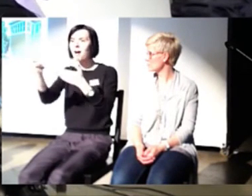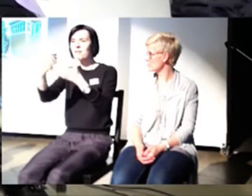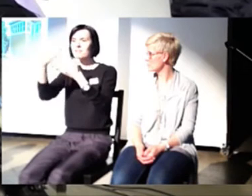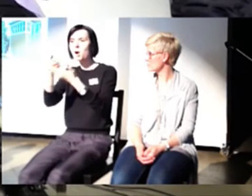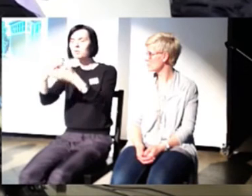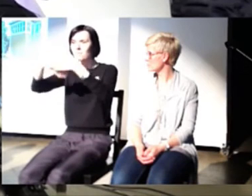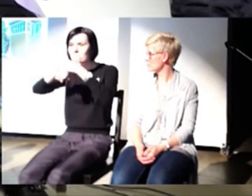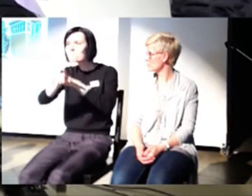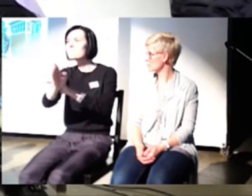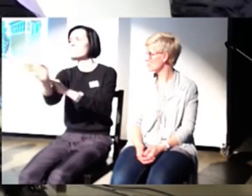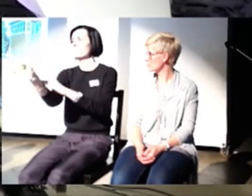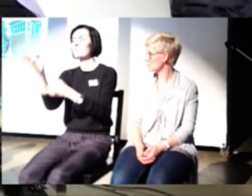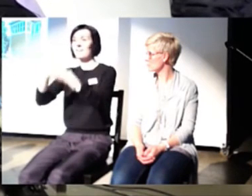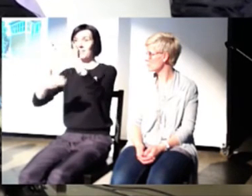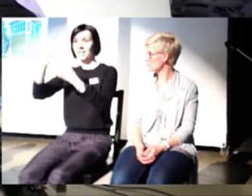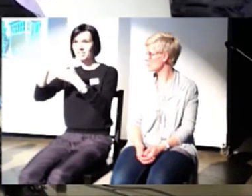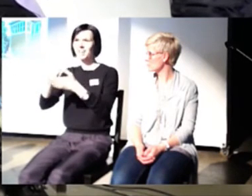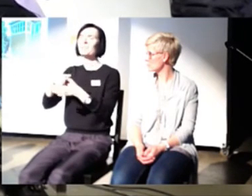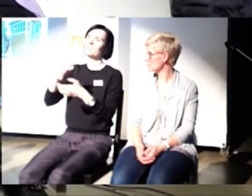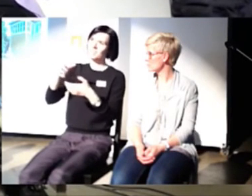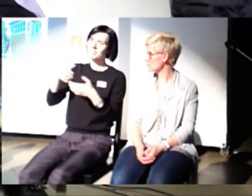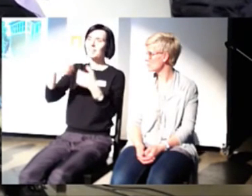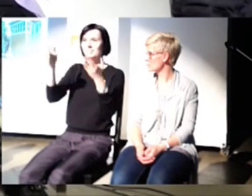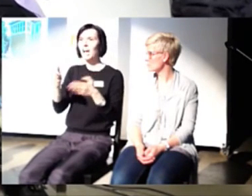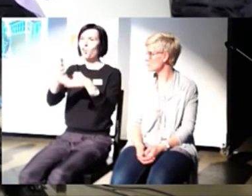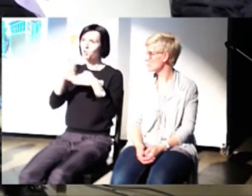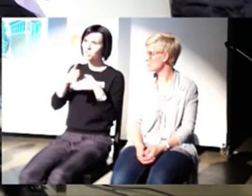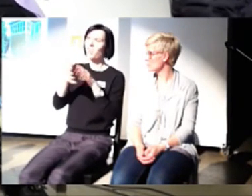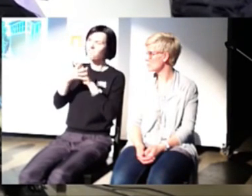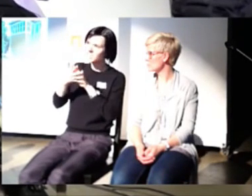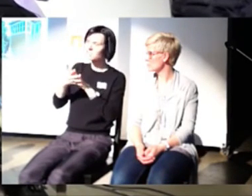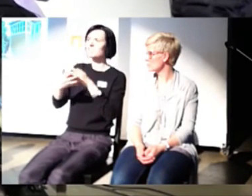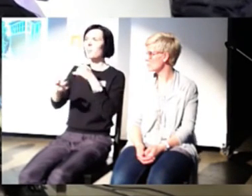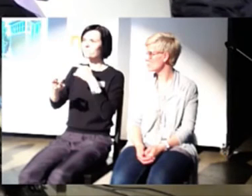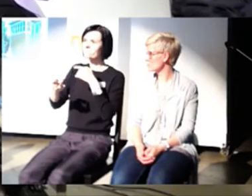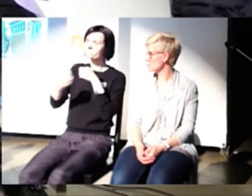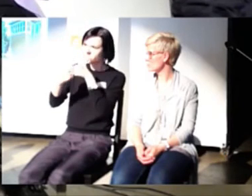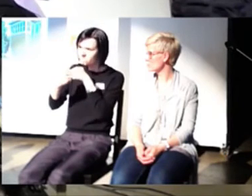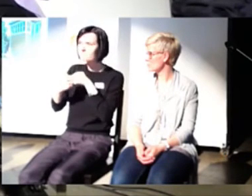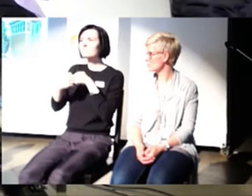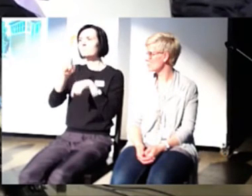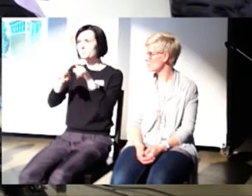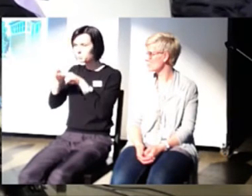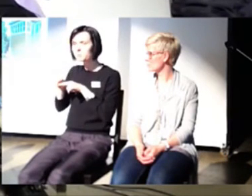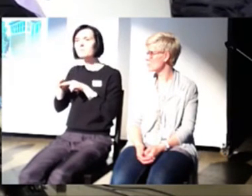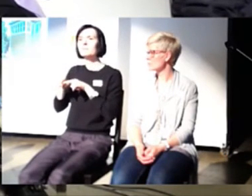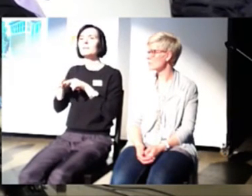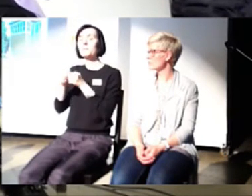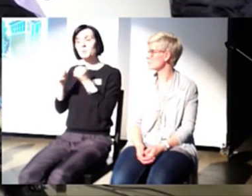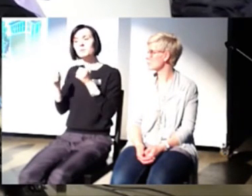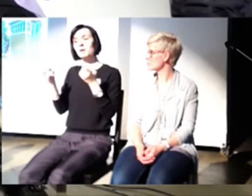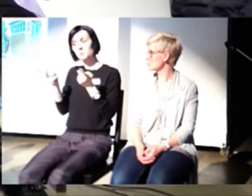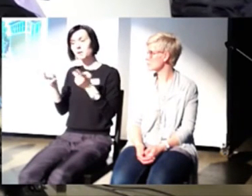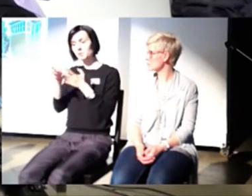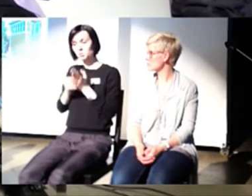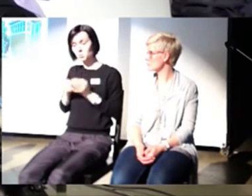kaikkea muuta, mutta he päättivät niin tämän työpajan jälkeen, että he laittavat omat teoksensa jatkossa esille niin, että kaikilla